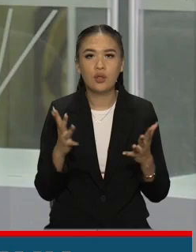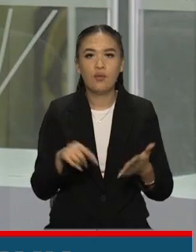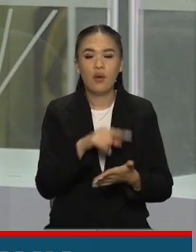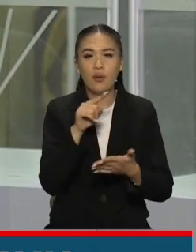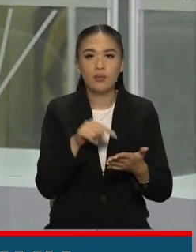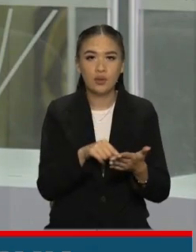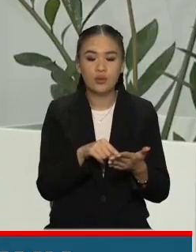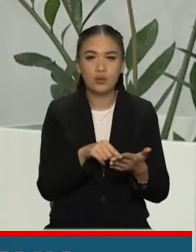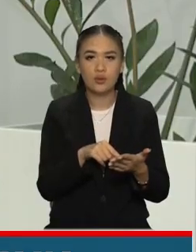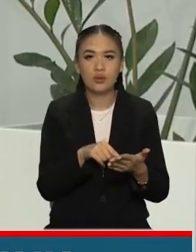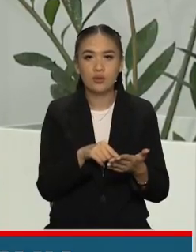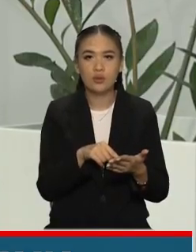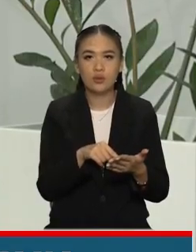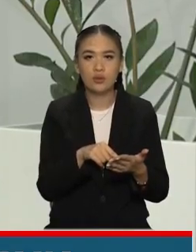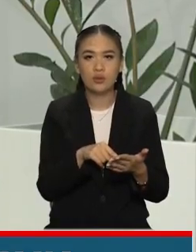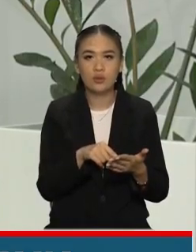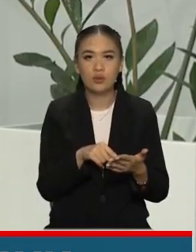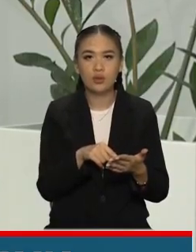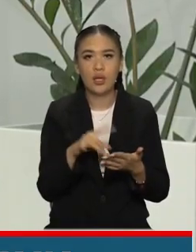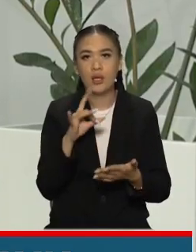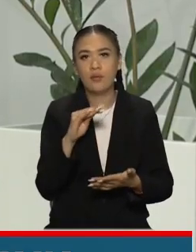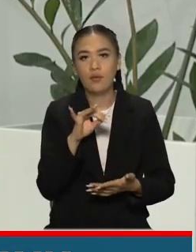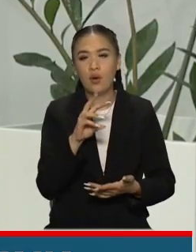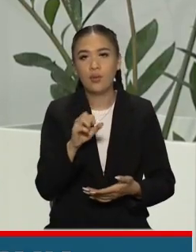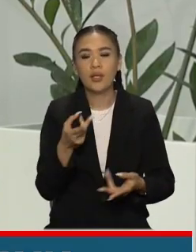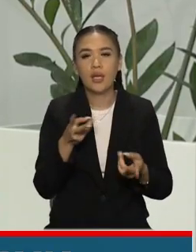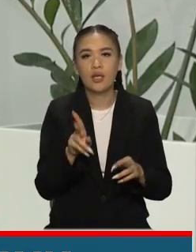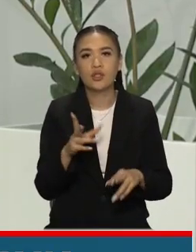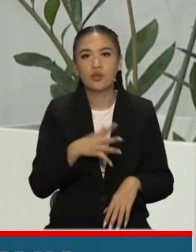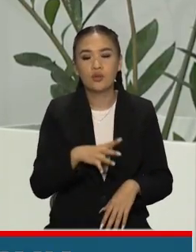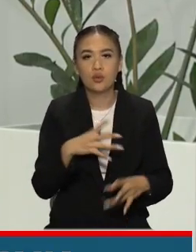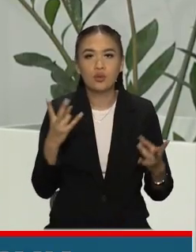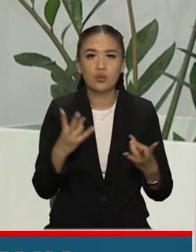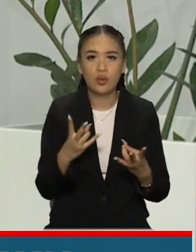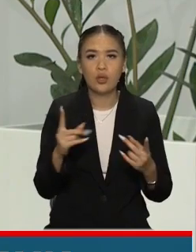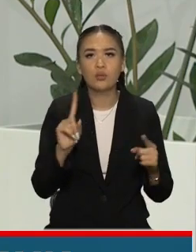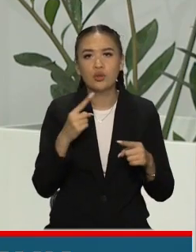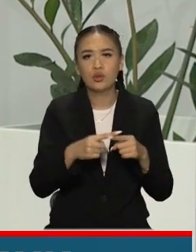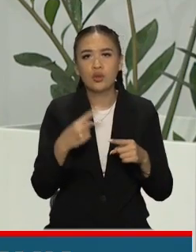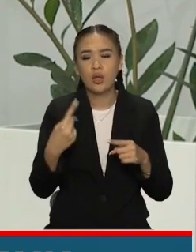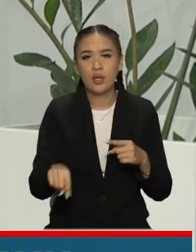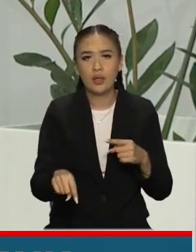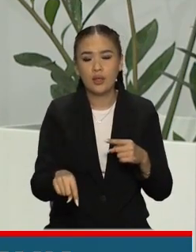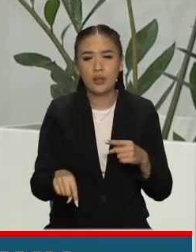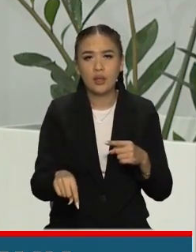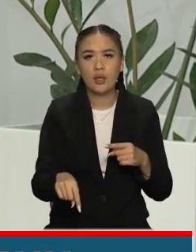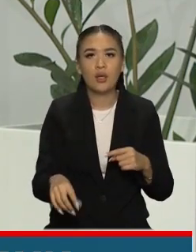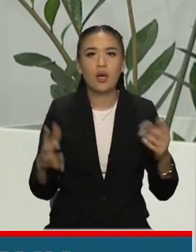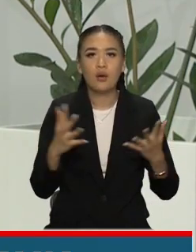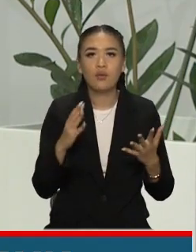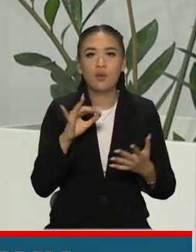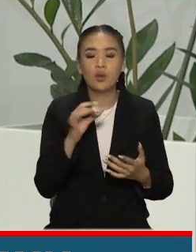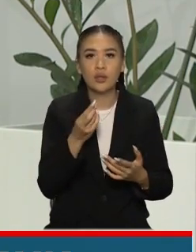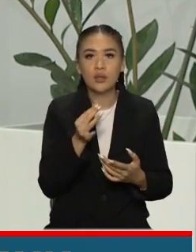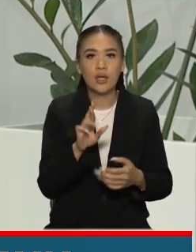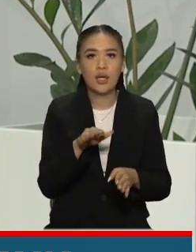при, скажем так, таких реформах, для чего это нужно, чем не устраивал МИИР, какие функции он не